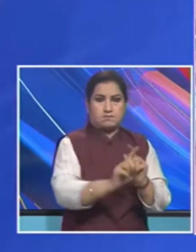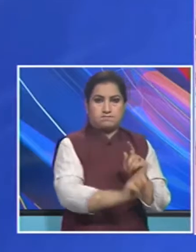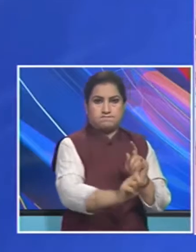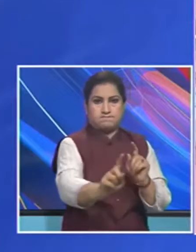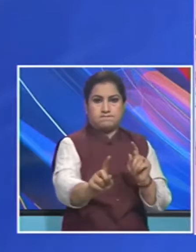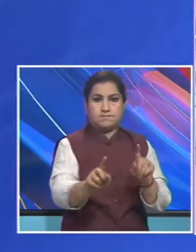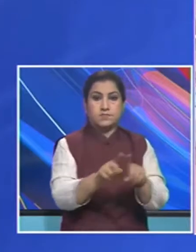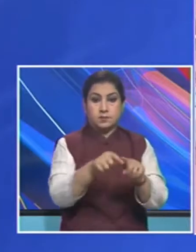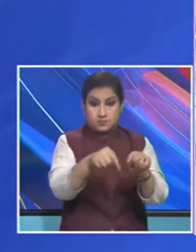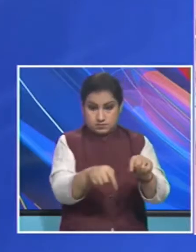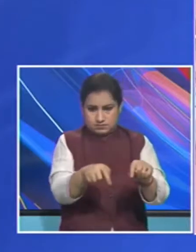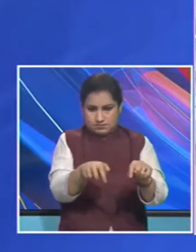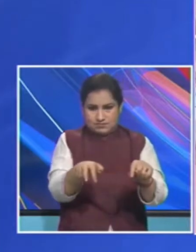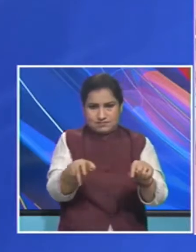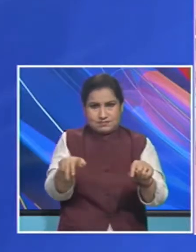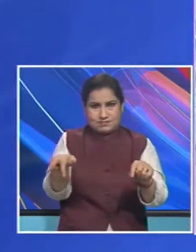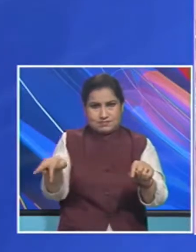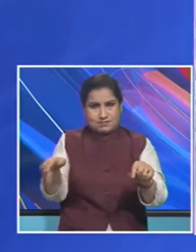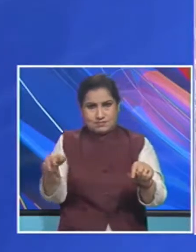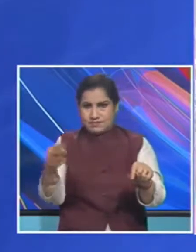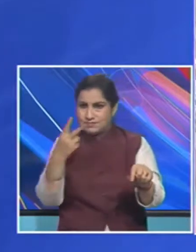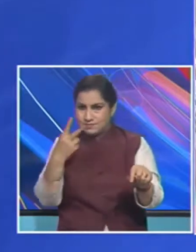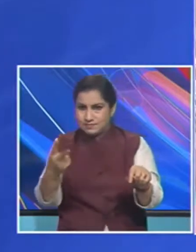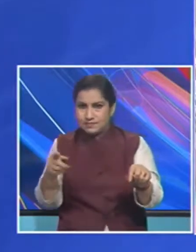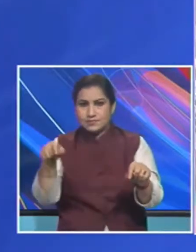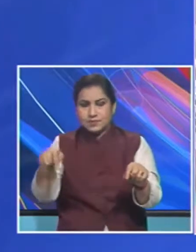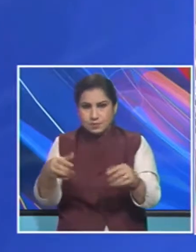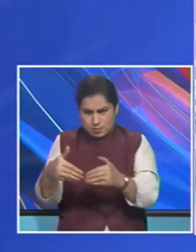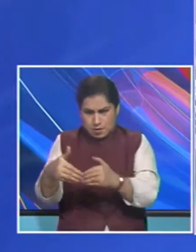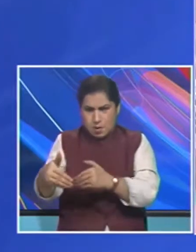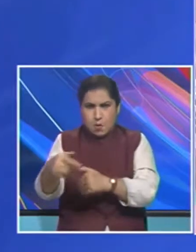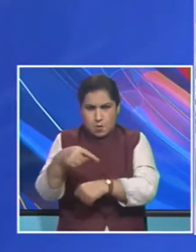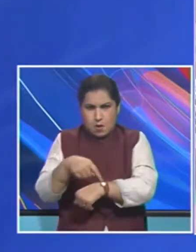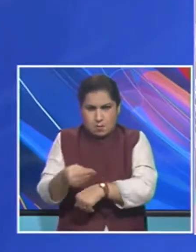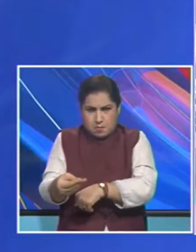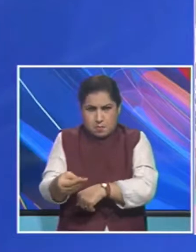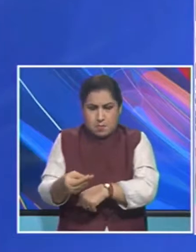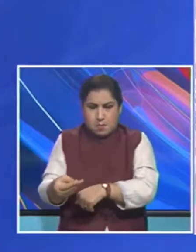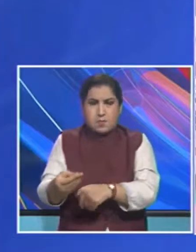सीढ़ियां और अब से कुछ देर में